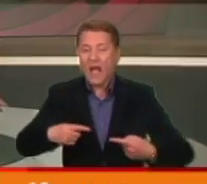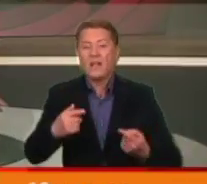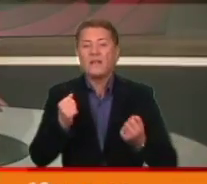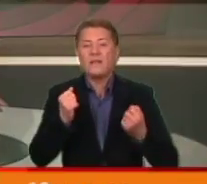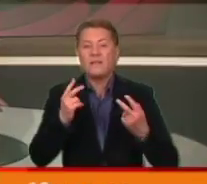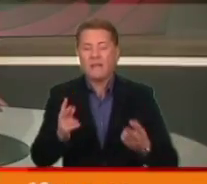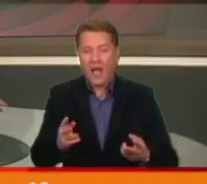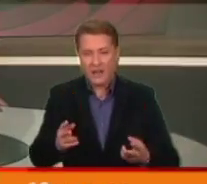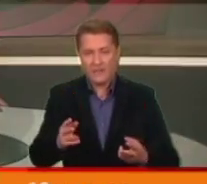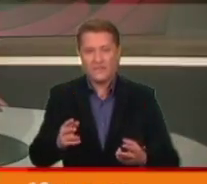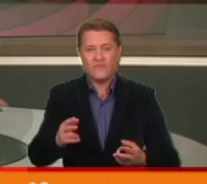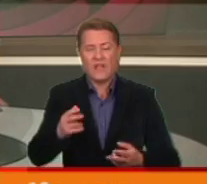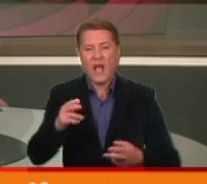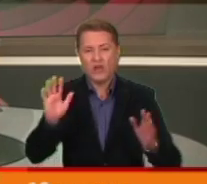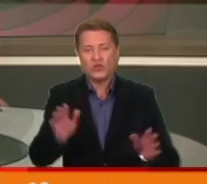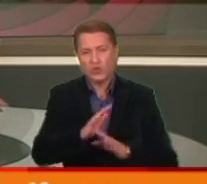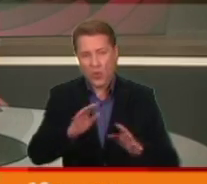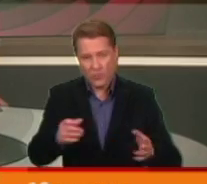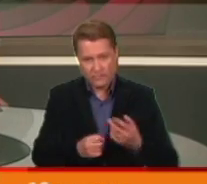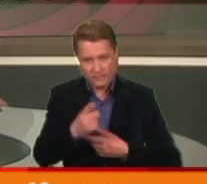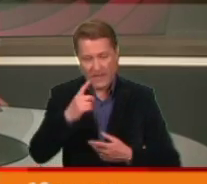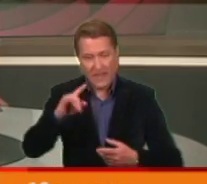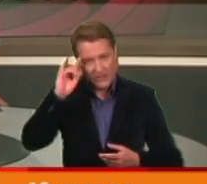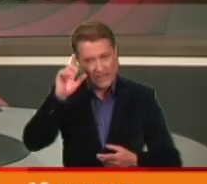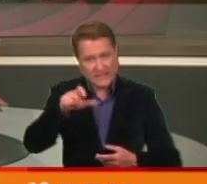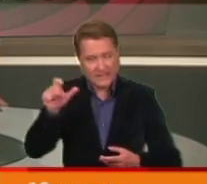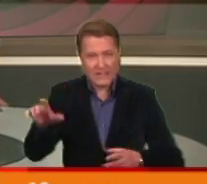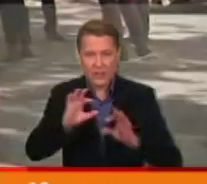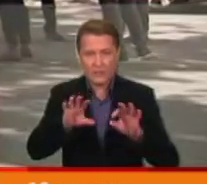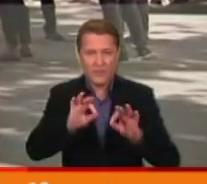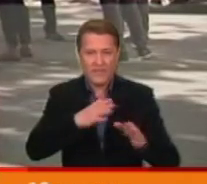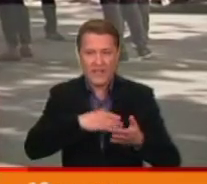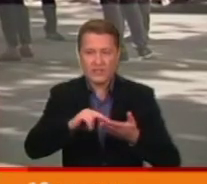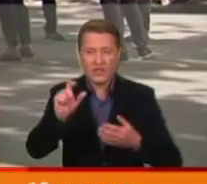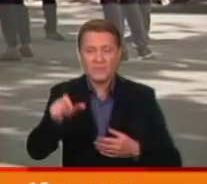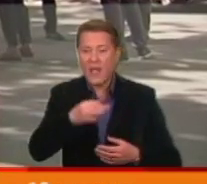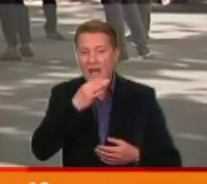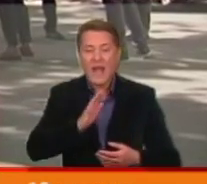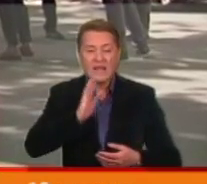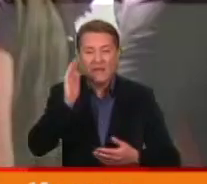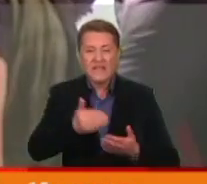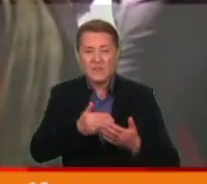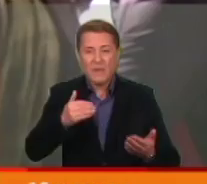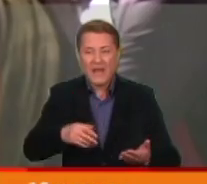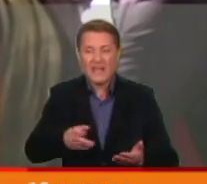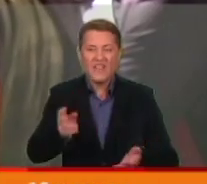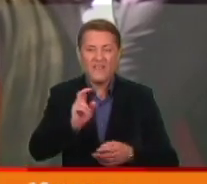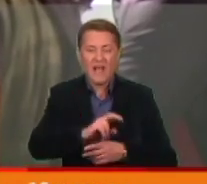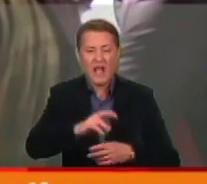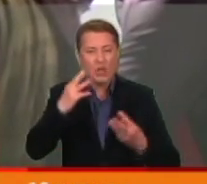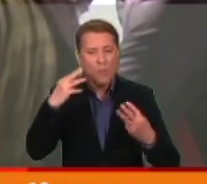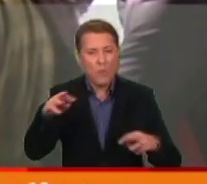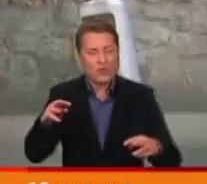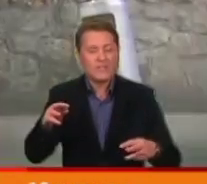небосхилі українського шоу-бізнесу спалахують зірки. Анна Айзенберг. Рано вранці, перед виходом до однієї з модних